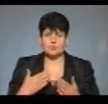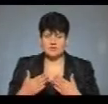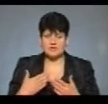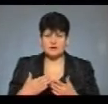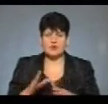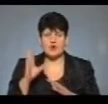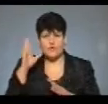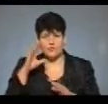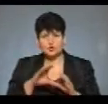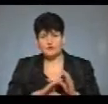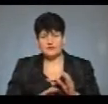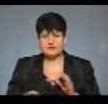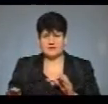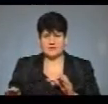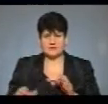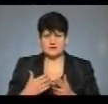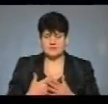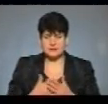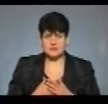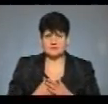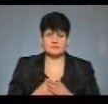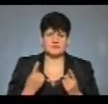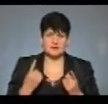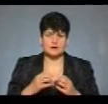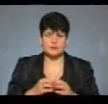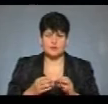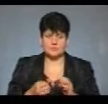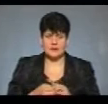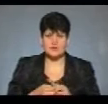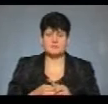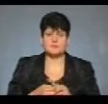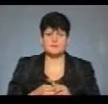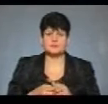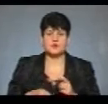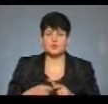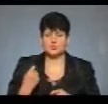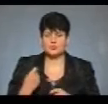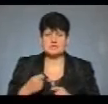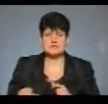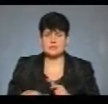Водовідведення, наприклад, дуже гостра проблема, тому що руйнуються дороги таким чином.